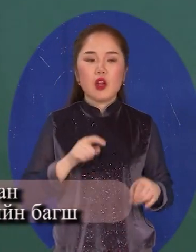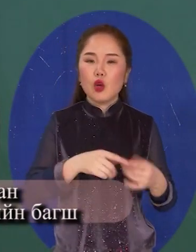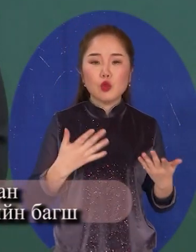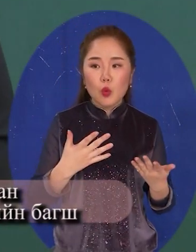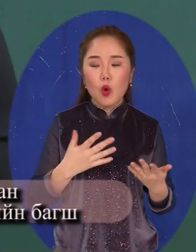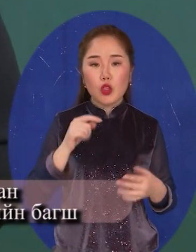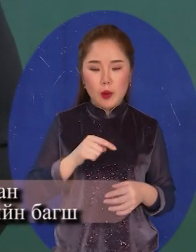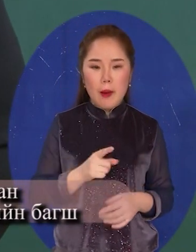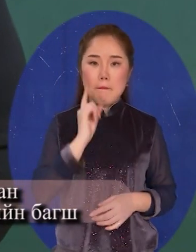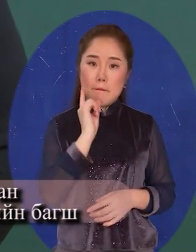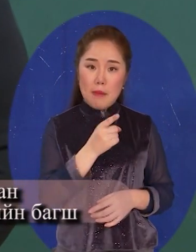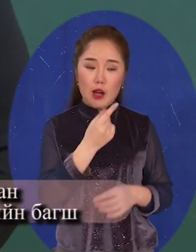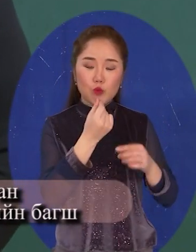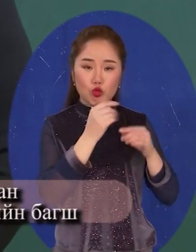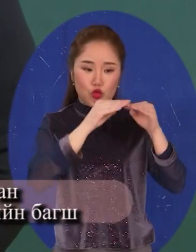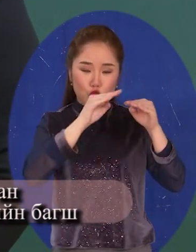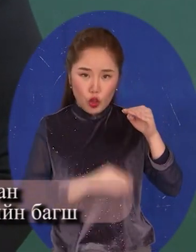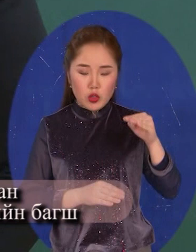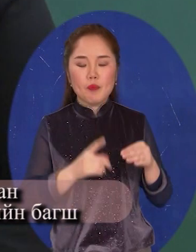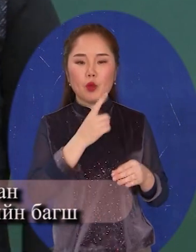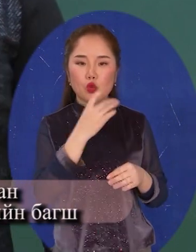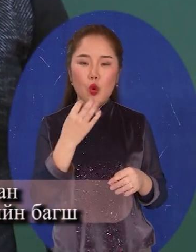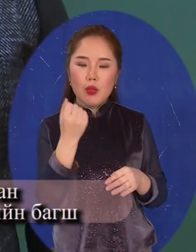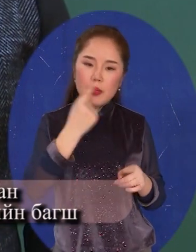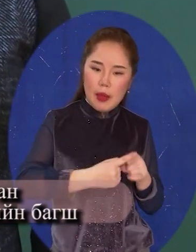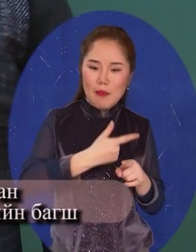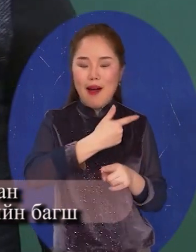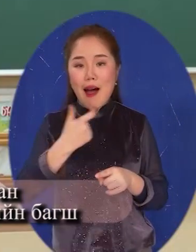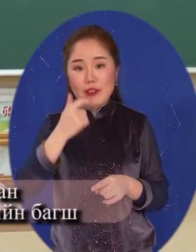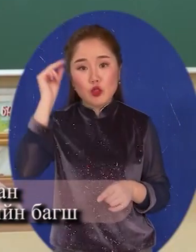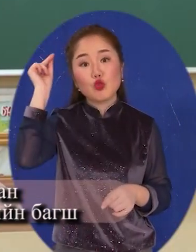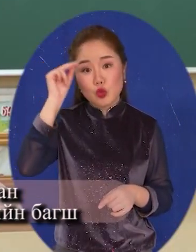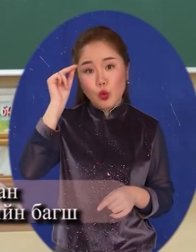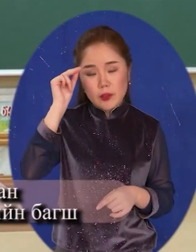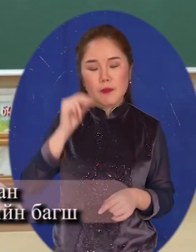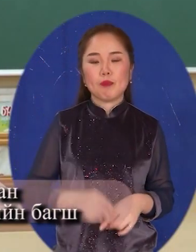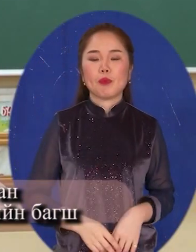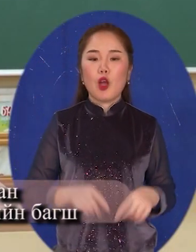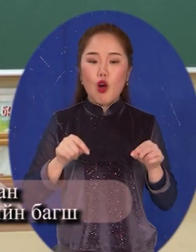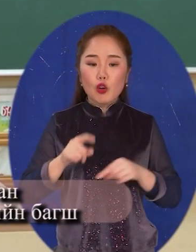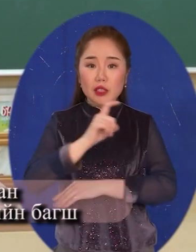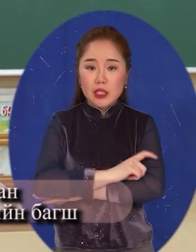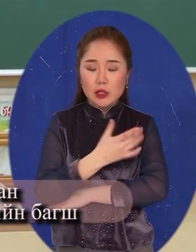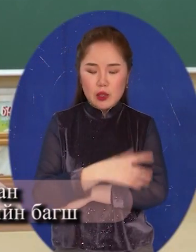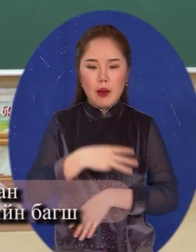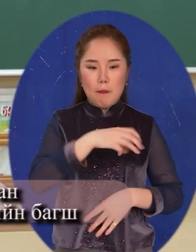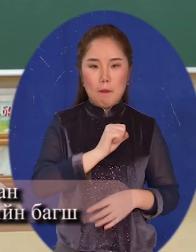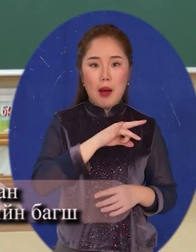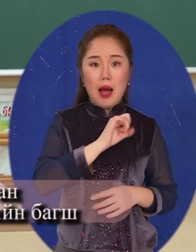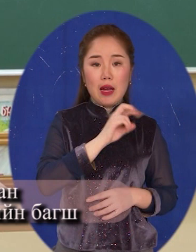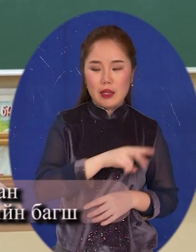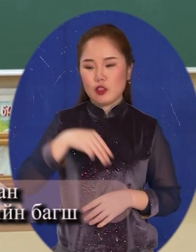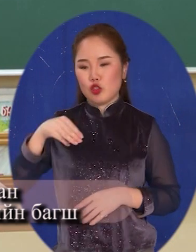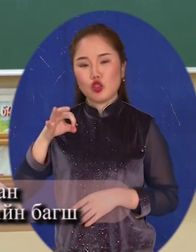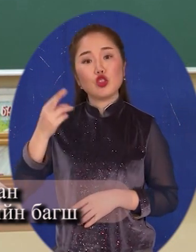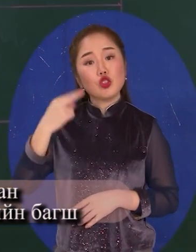1000 көлеміндегі жүздіктерді қосып азайтуды үйренеміз. Бүгінгі сабағымызға Марал, Тот деген екі